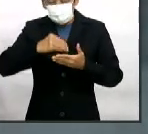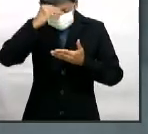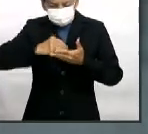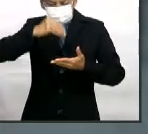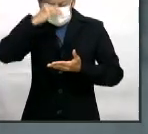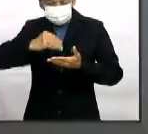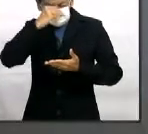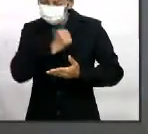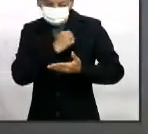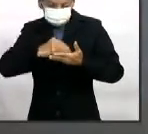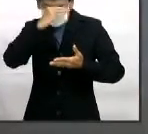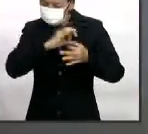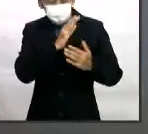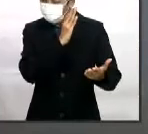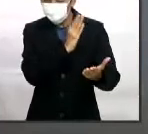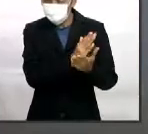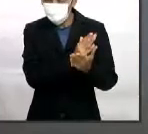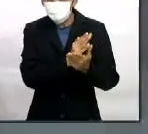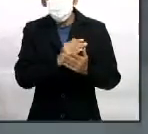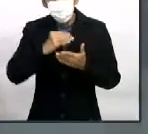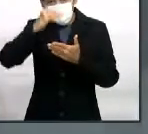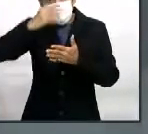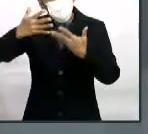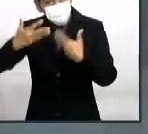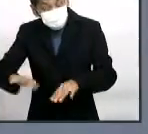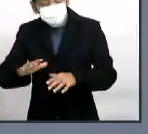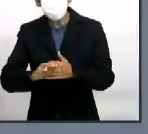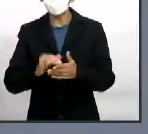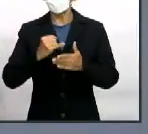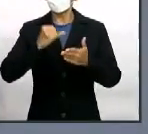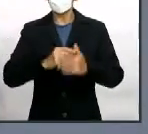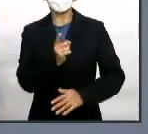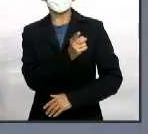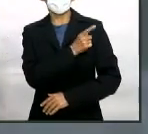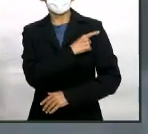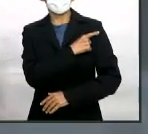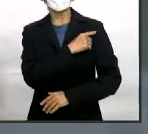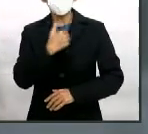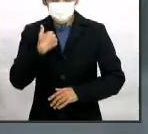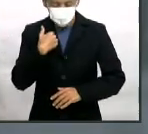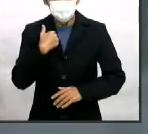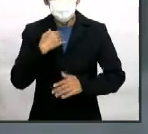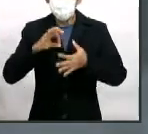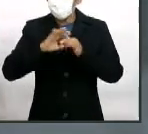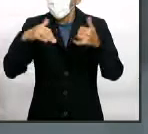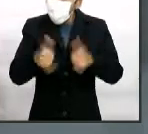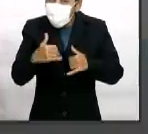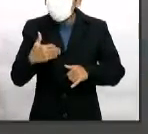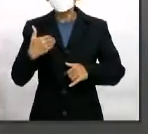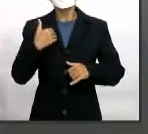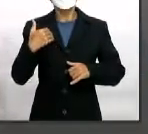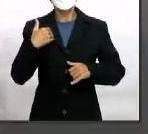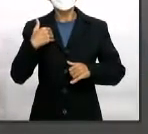ากขึ้นก็หยุดเรื่องกีฬาไปเลยแต่พอหลังจากจบการเรียนไปแล้วเนี่ยจบผมจบปริญญาตรีแล้วเนี่ยได้มีโอกาสมาเล่นกีฬาอีกครั้งนึง